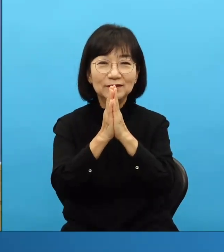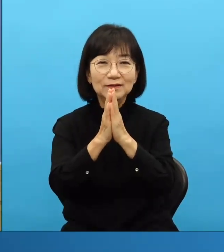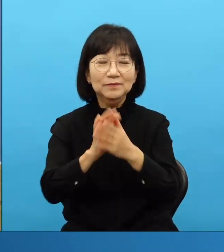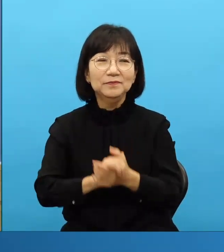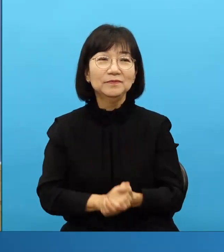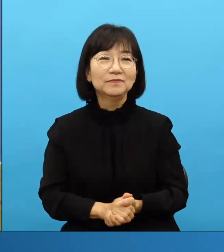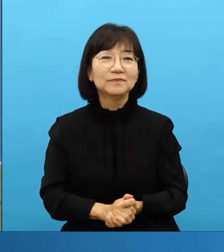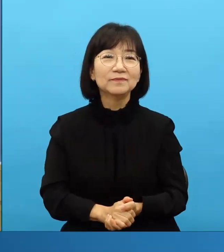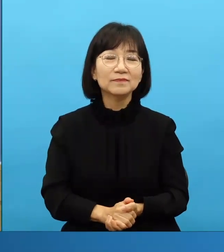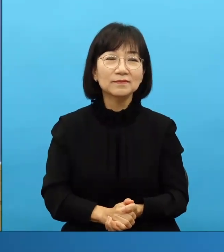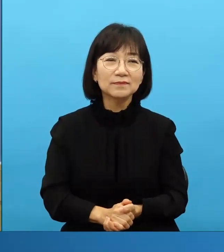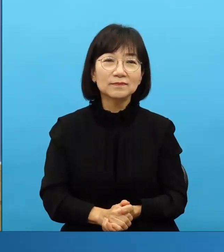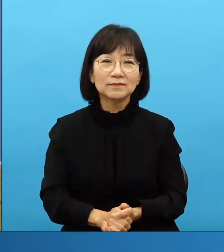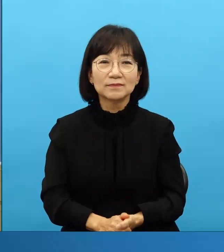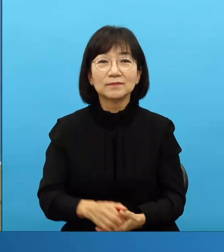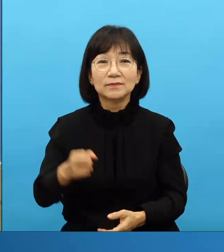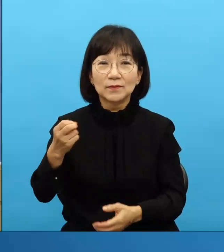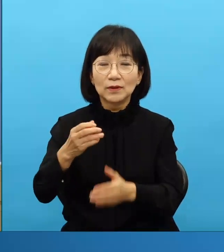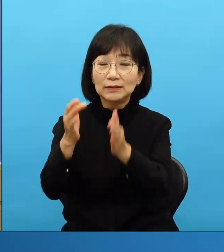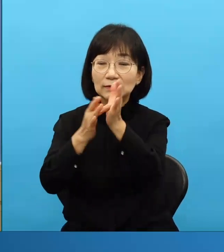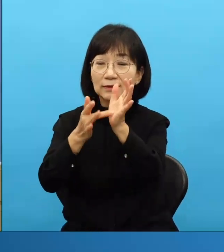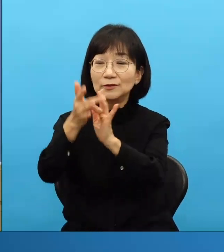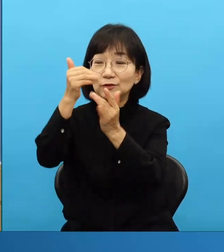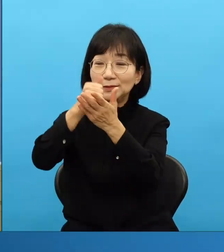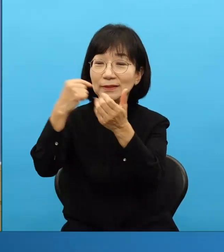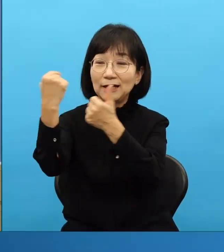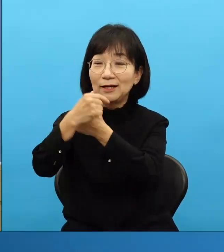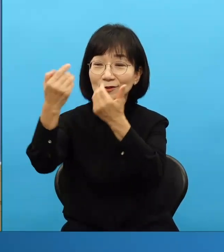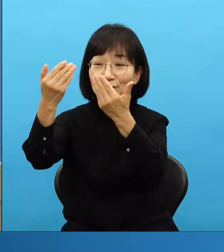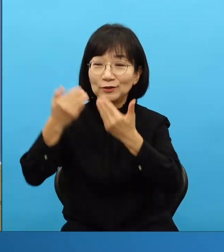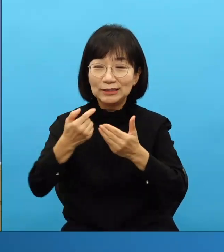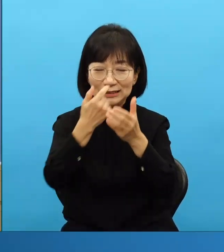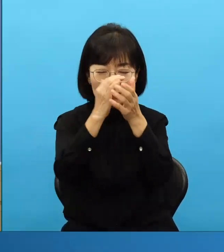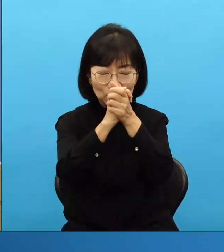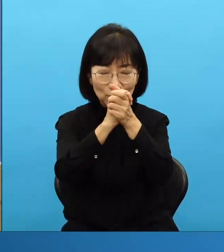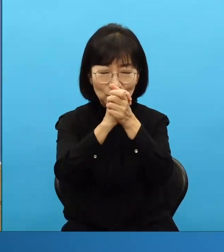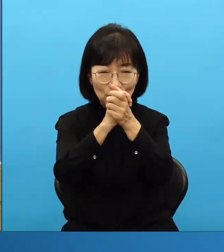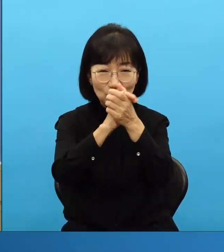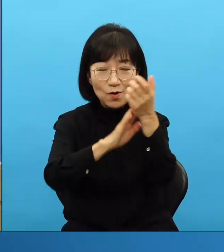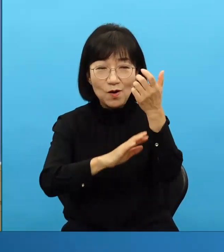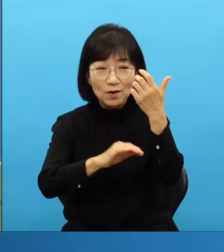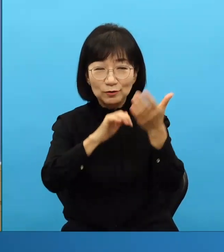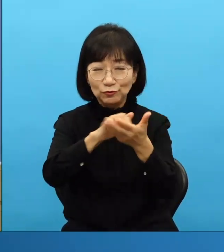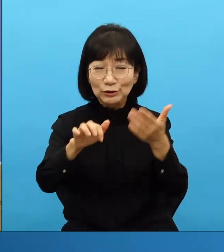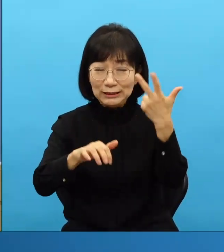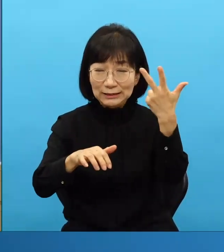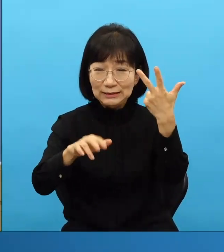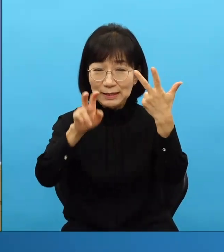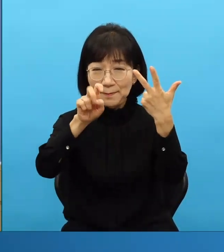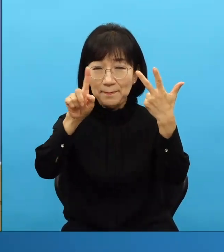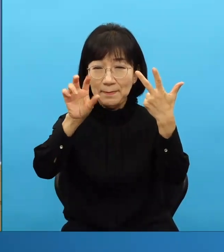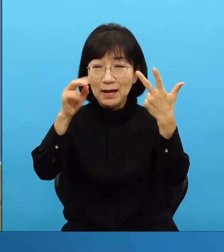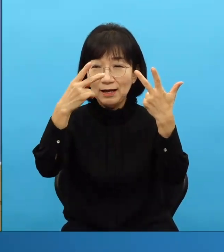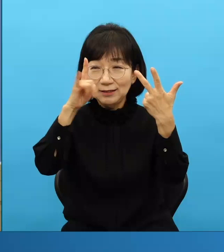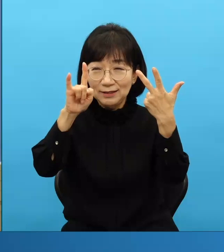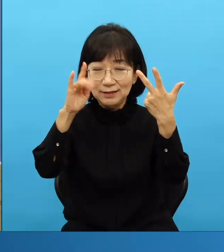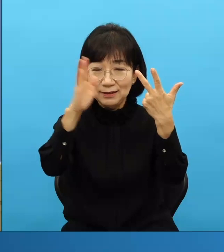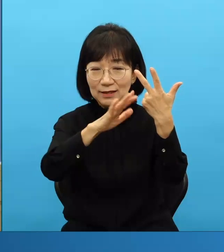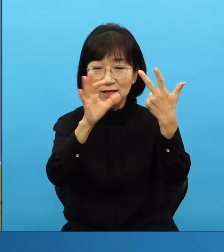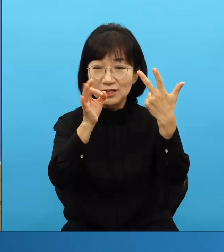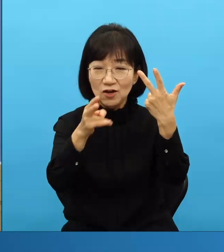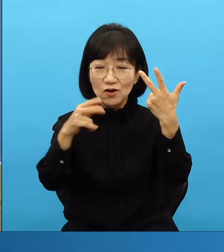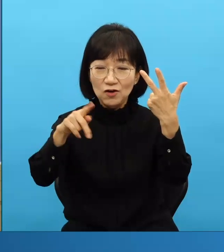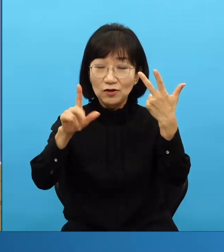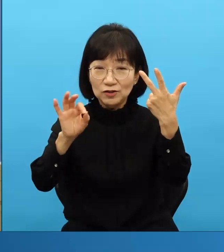주님이 가르치신 기도, It is the prayer that 우리 Jesus taught us. 7망대의 기도, It is the 7 partisan prayer. 7일 여정의 기도, It is a prayer of the 7 7 journeys.